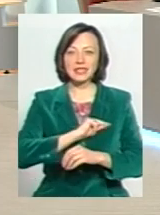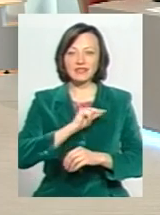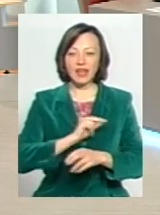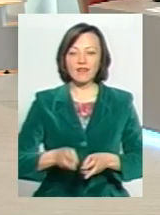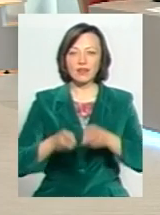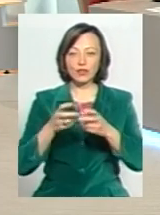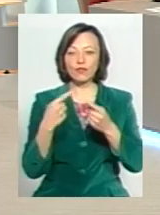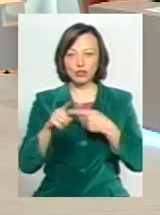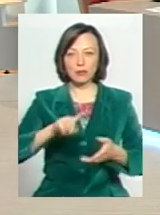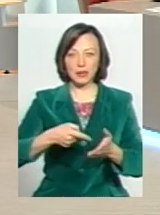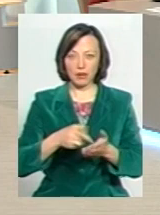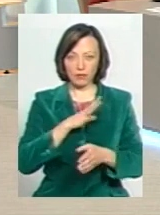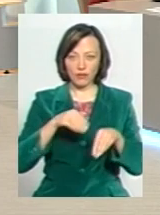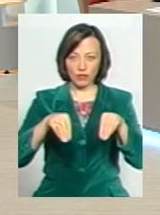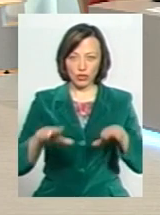містах якось вирішувалось?